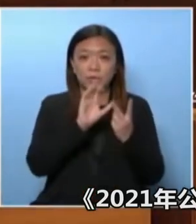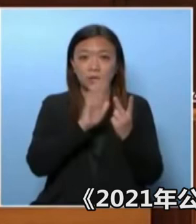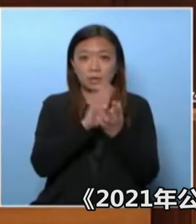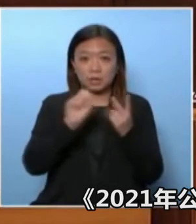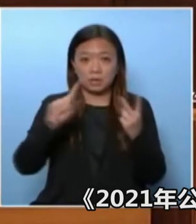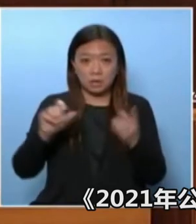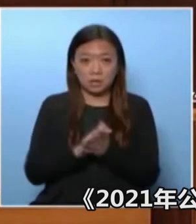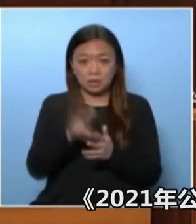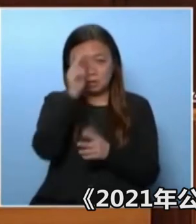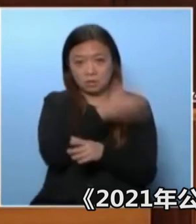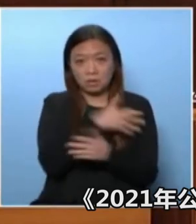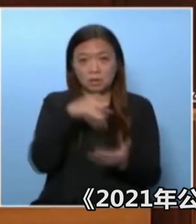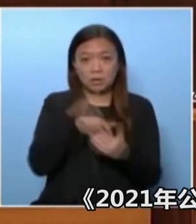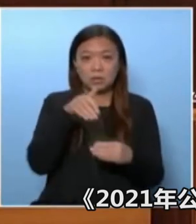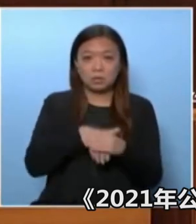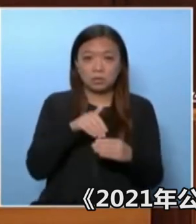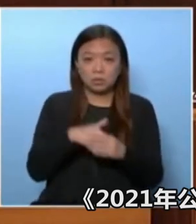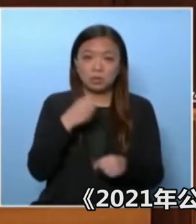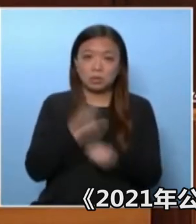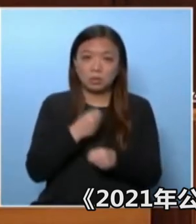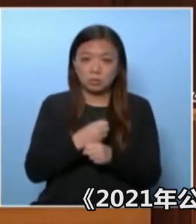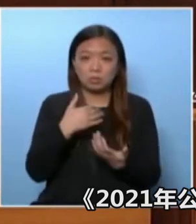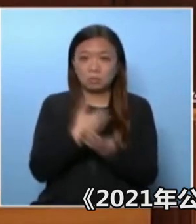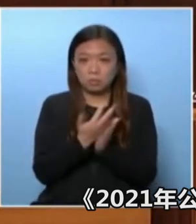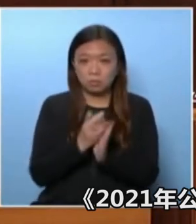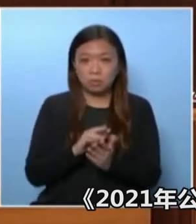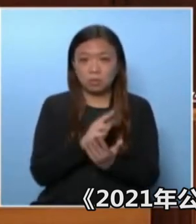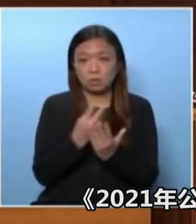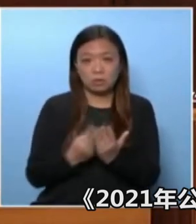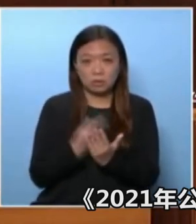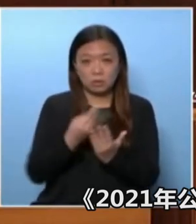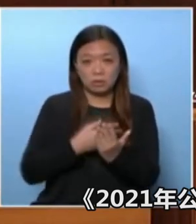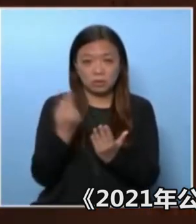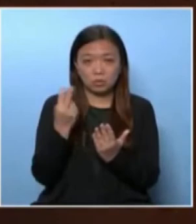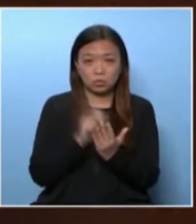2021年公職參選及任職雜項修訂條例草案。